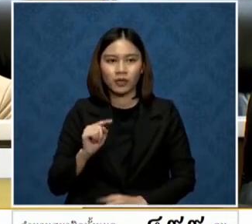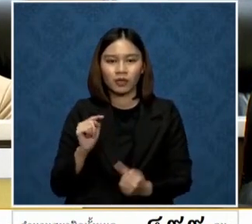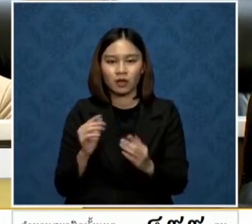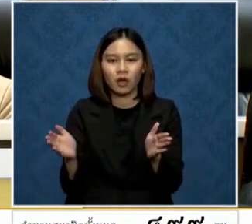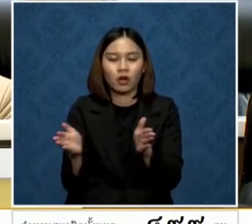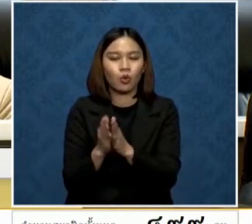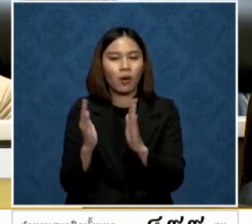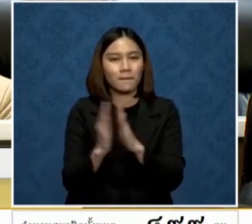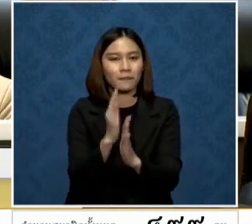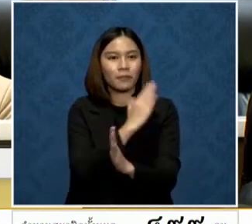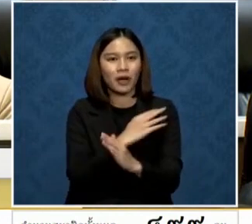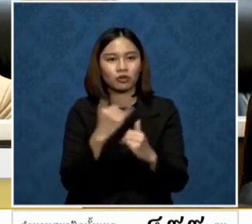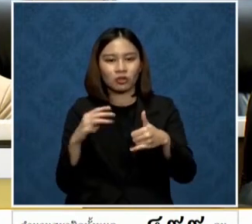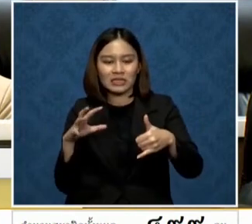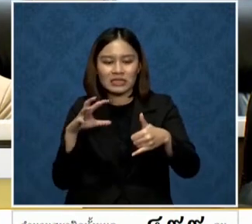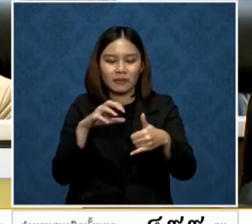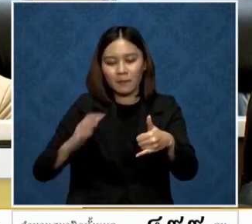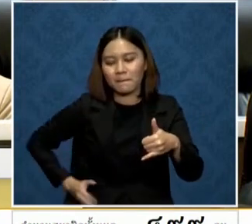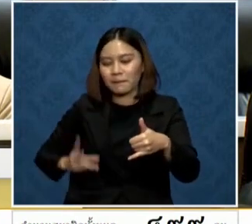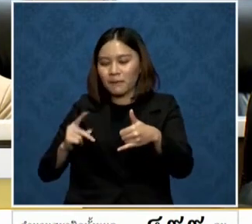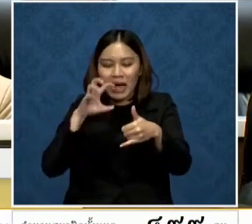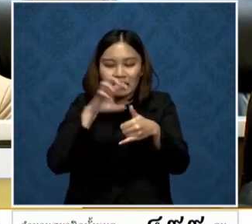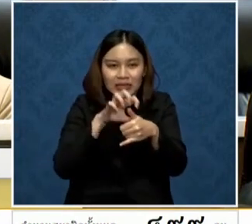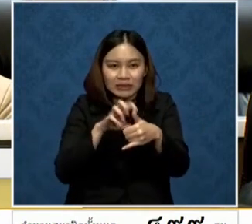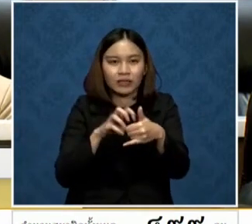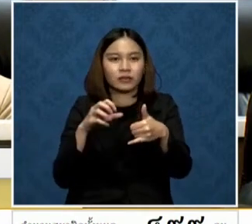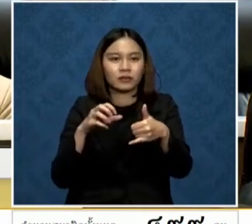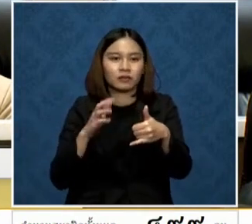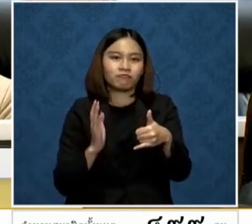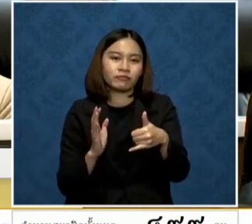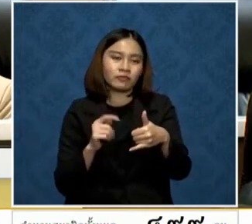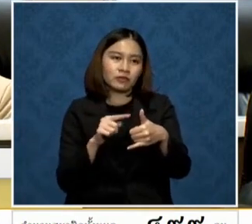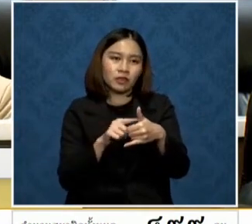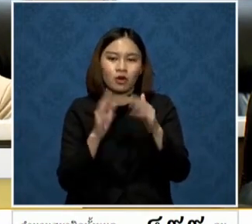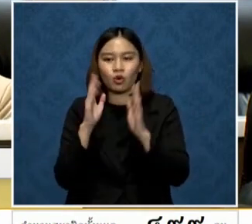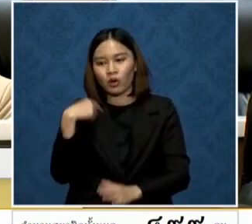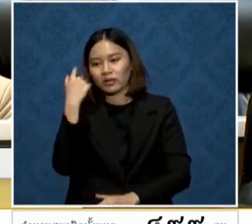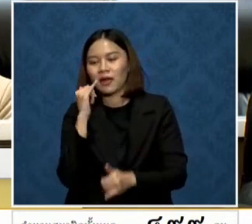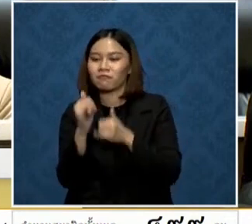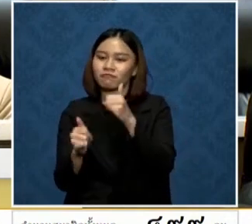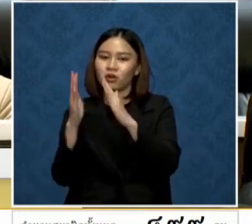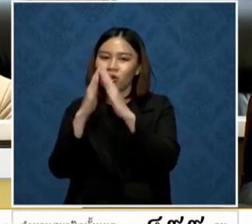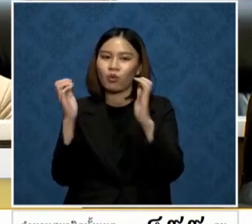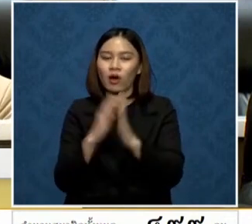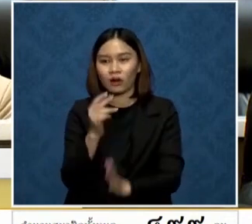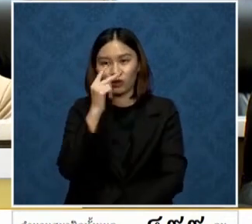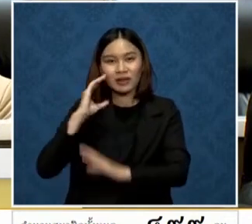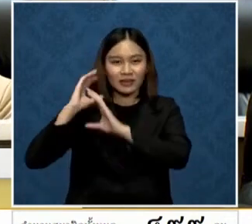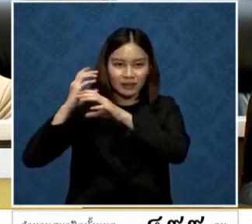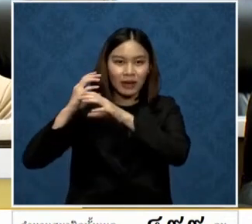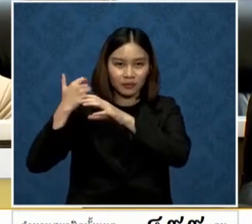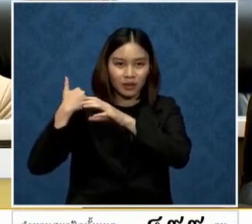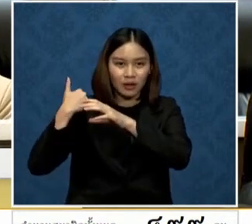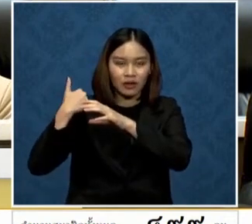เณรเนี่ยเดี๋ยวนี้มันกัดพระกัดเณรคนไปวัดท่านประธานเคยดูหนังไอ้ God fมั้ยนี่